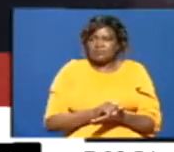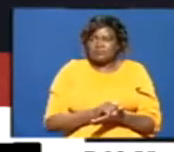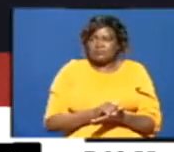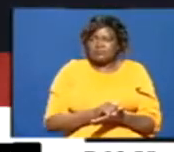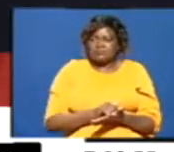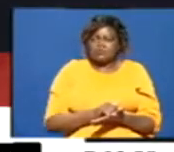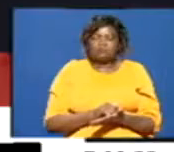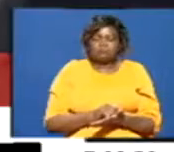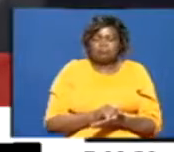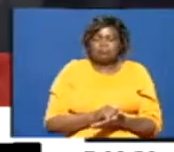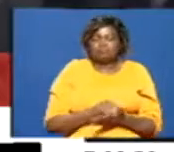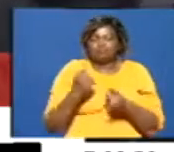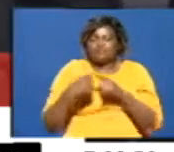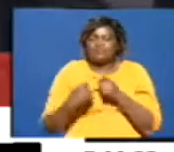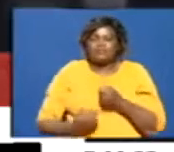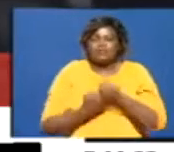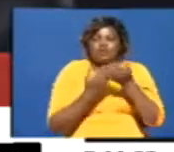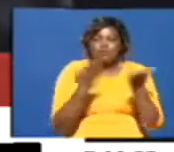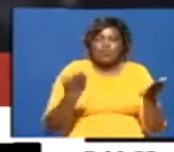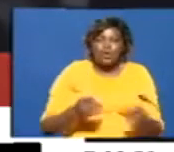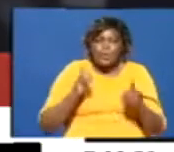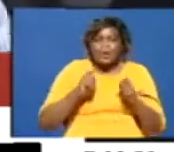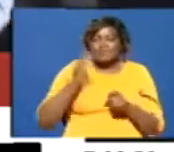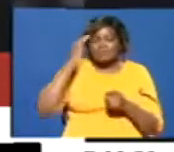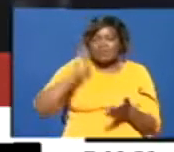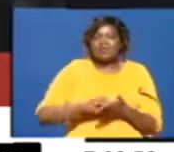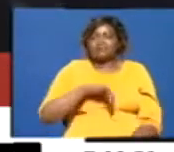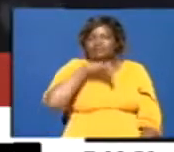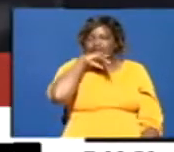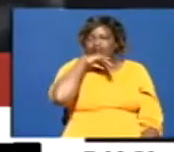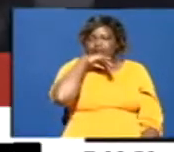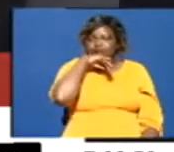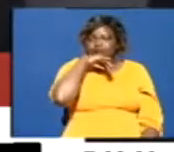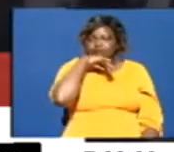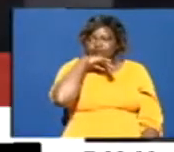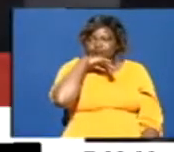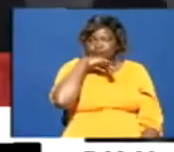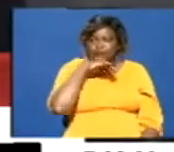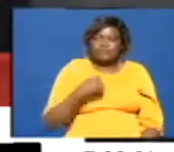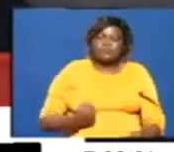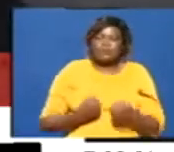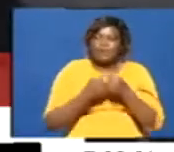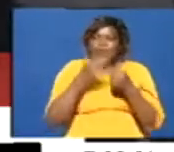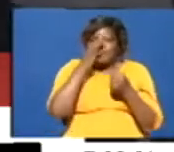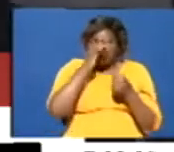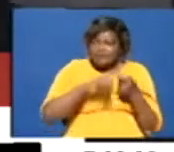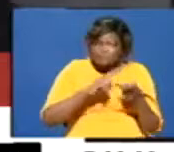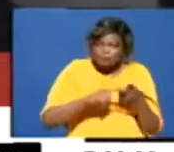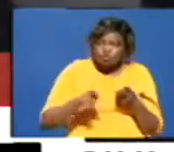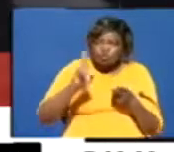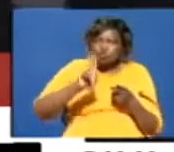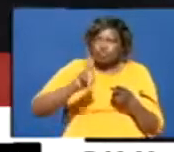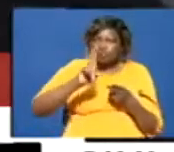Ni lazima tukumbuke bwana Raila alisimama, akasimama na Kibaki, amesimama na Uhuru,